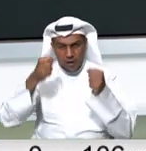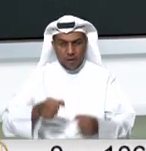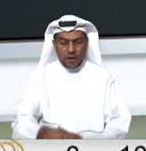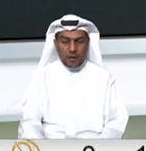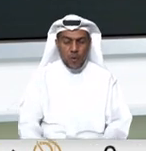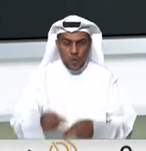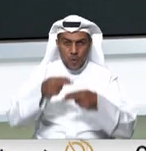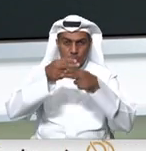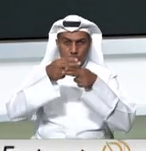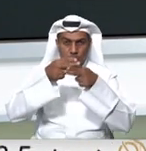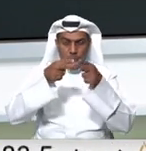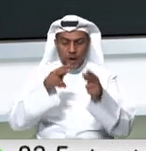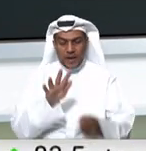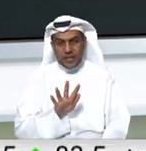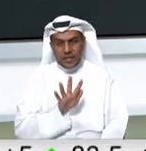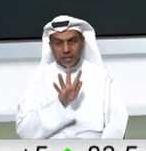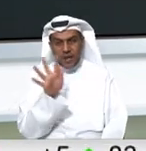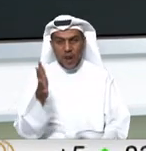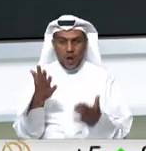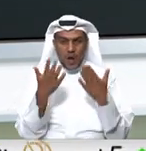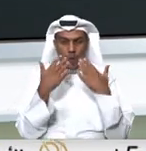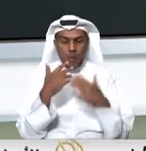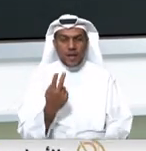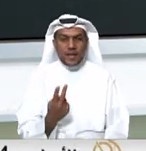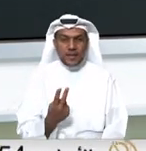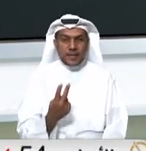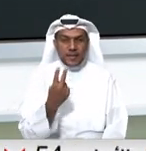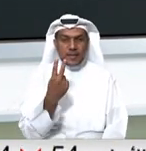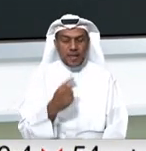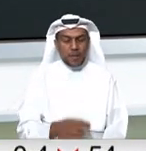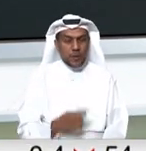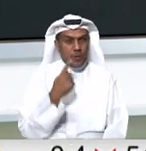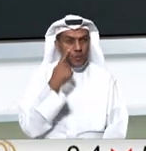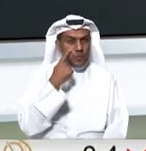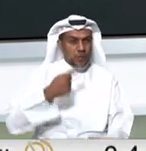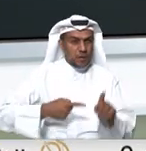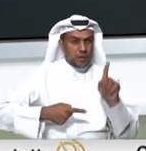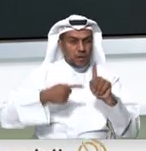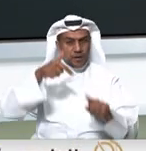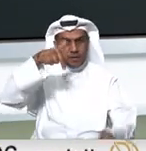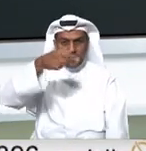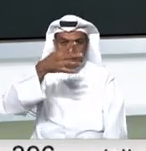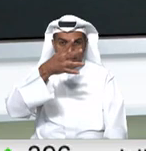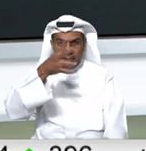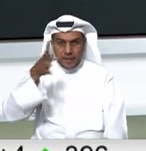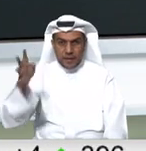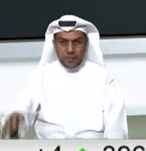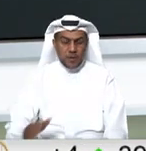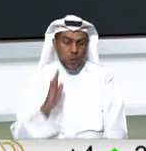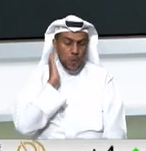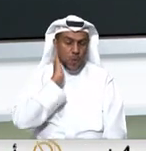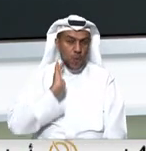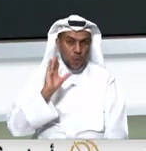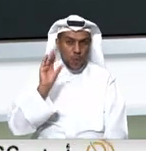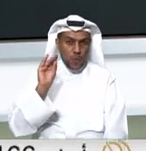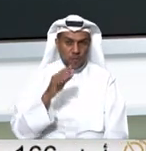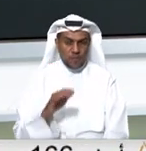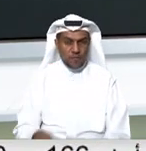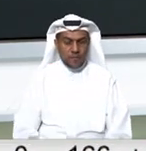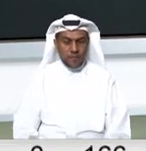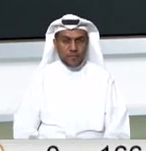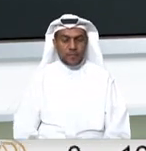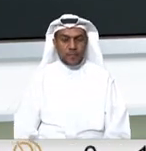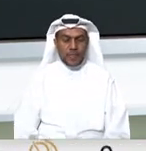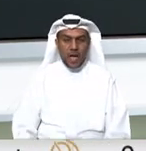مدينه الكويت ورياح شرقيه سرعتها سبع كيلو ساعه درجه الحراره الحاليه 46 درجه مئويه رطوبه نسبيه متدنيه في مدينه